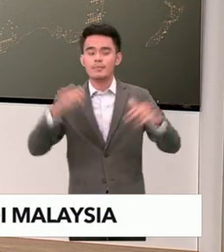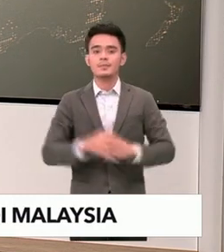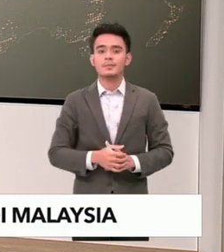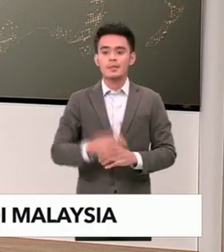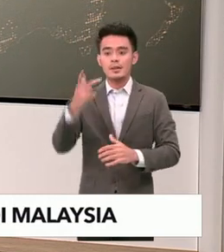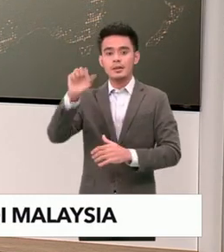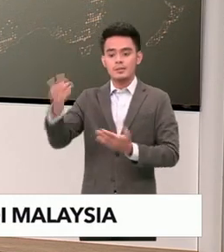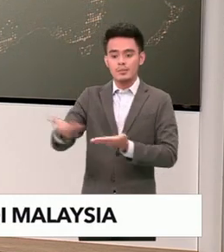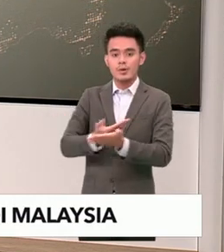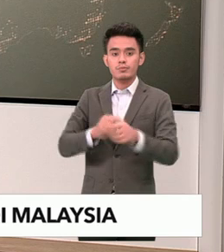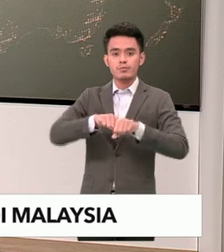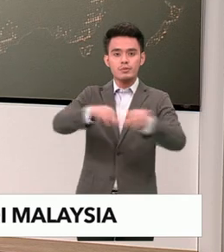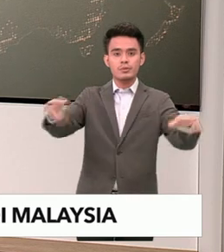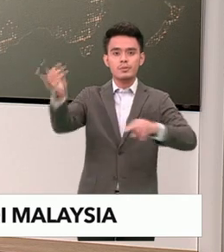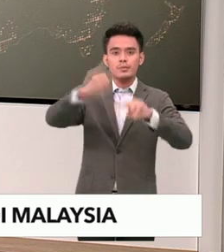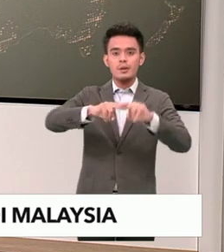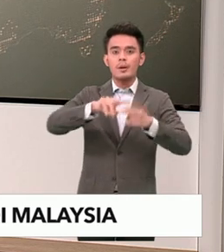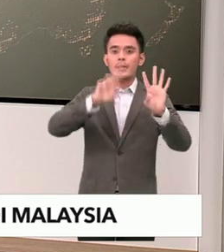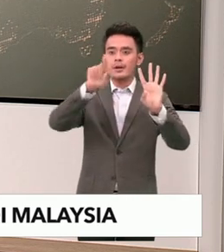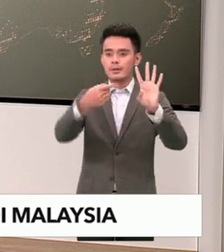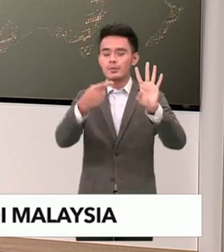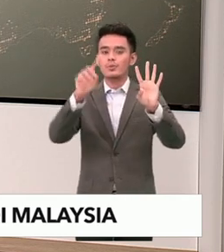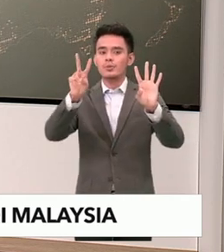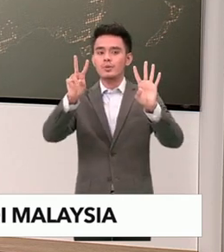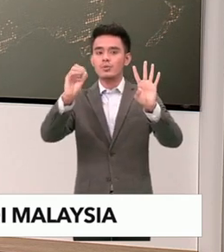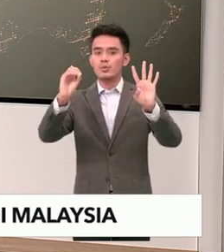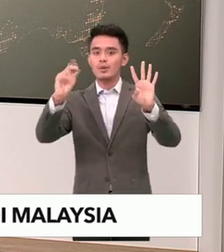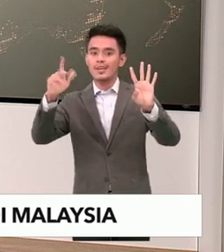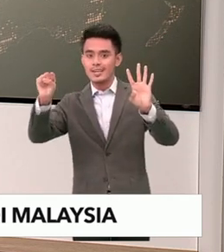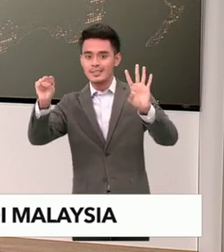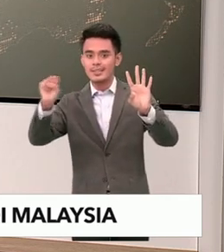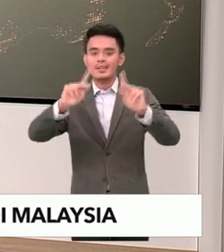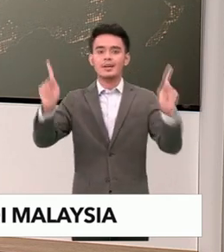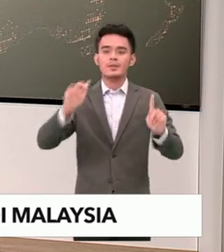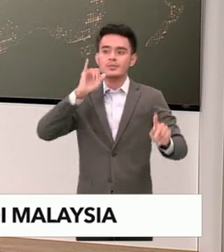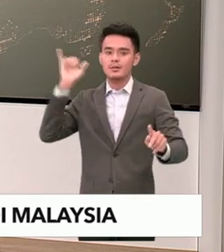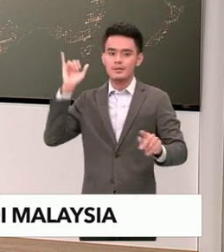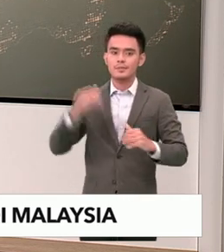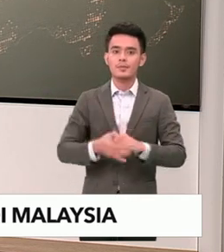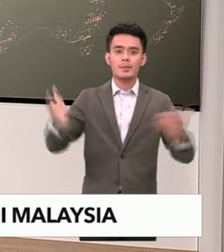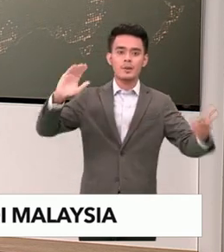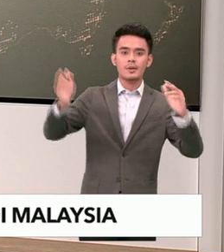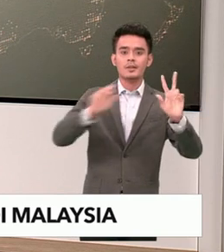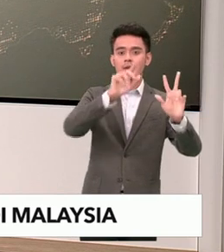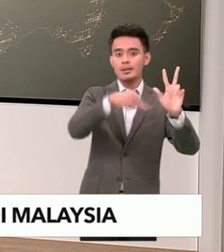jangkitan baru COVID-19 melonjak kepada 4,020 kes pada Khamis semalam berbanding